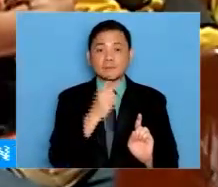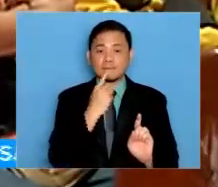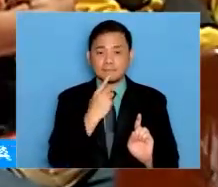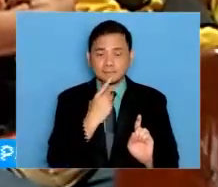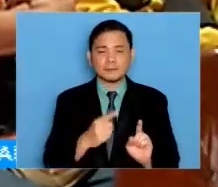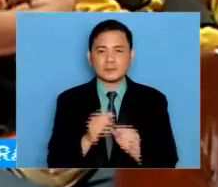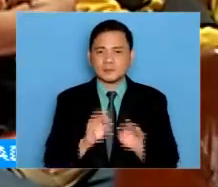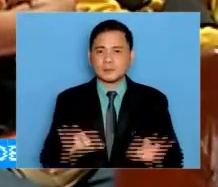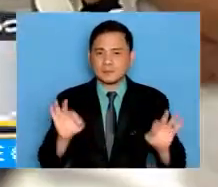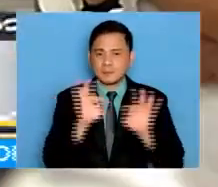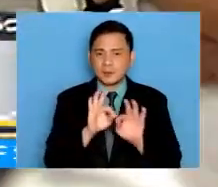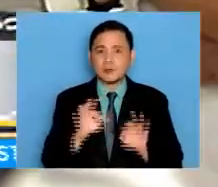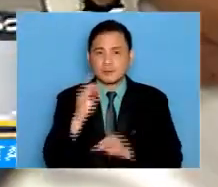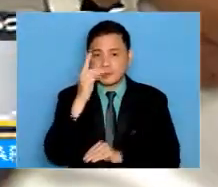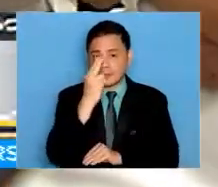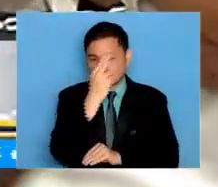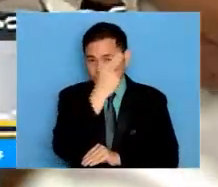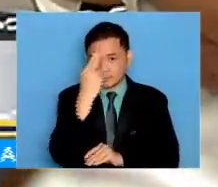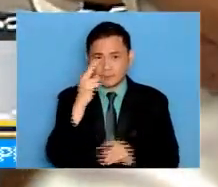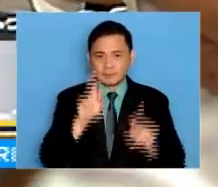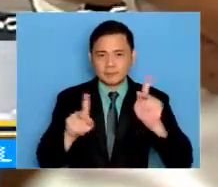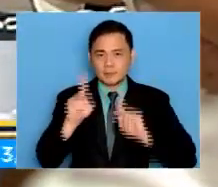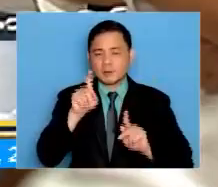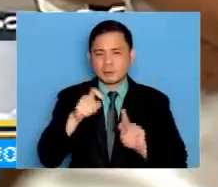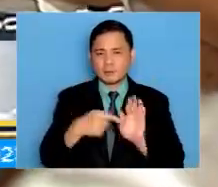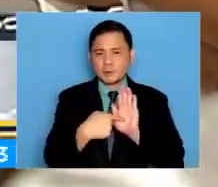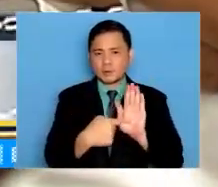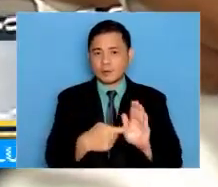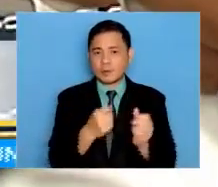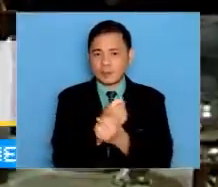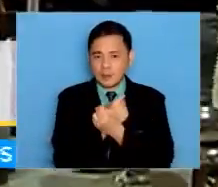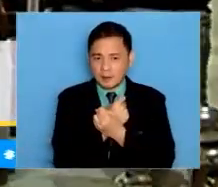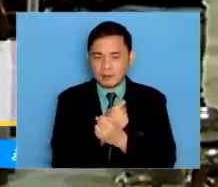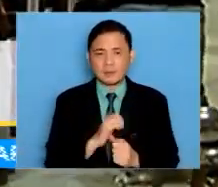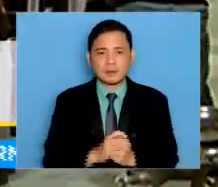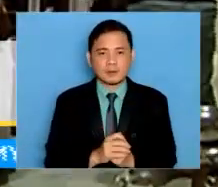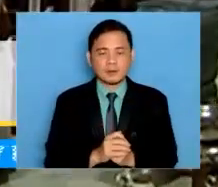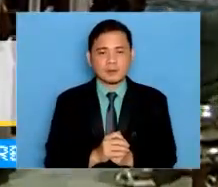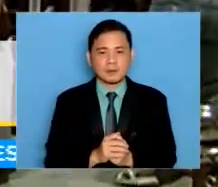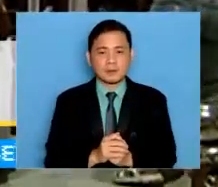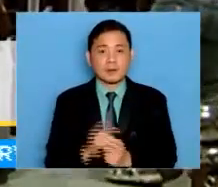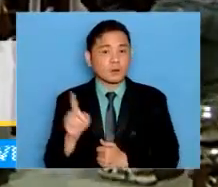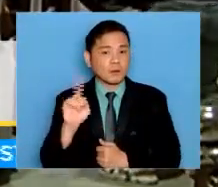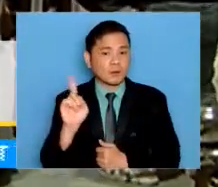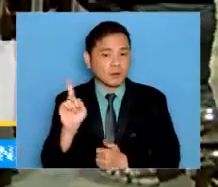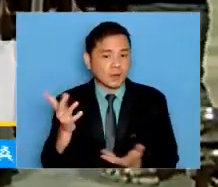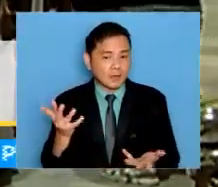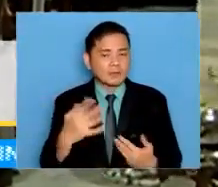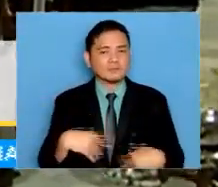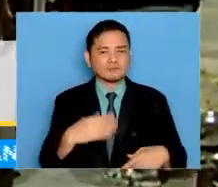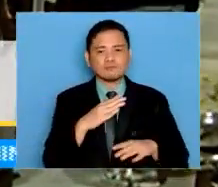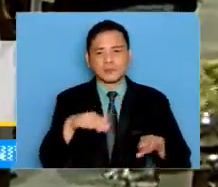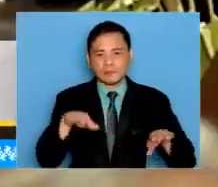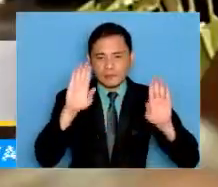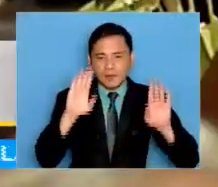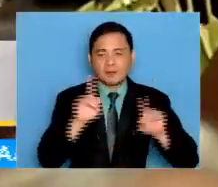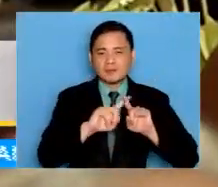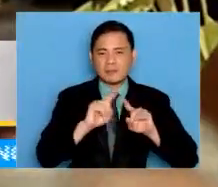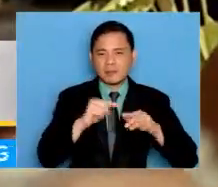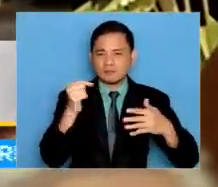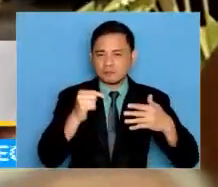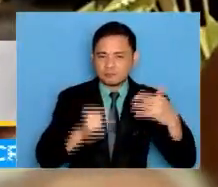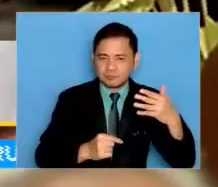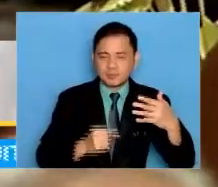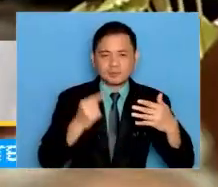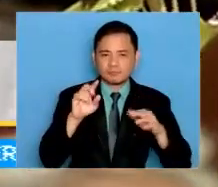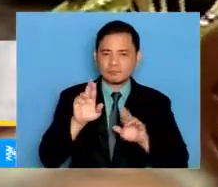pagmamahal ang mga Katoliko. Ibig sabihin, gawin ang mga sakripisyo ngayong mahal na araw hindi dahil kailangan ito o tradisyon, pero